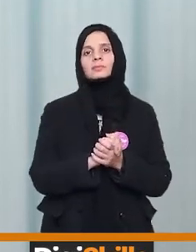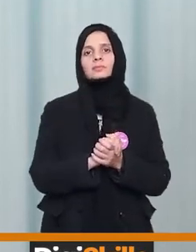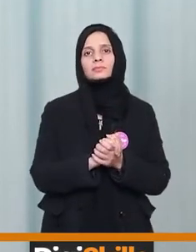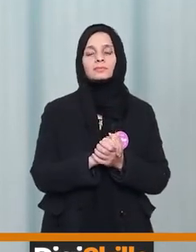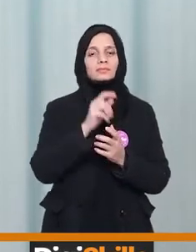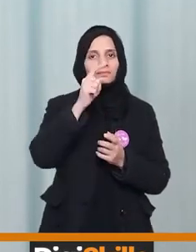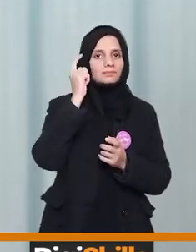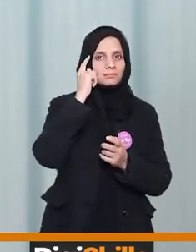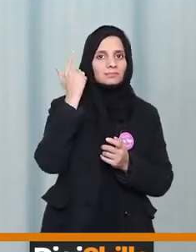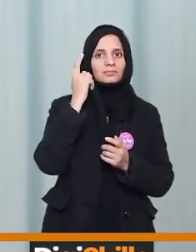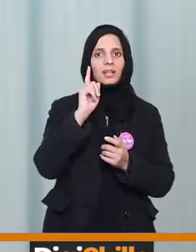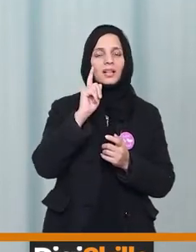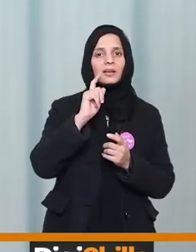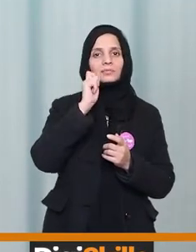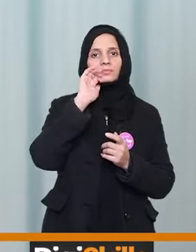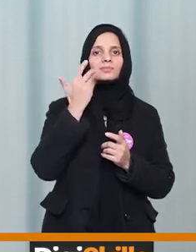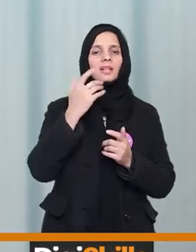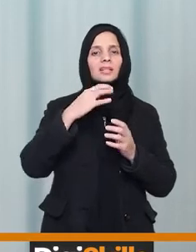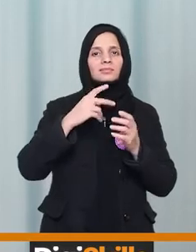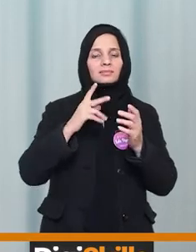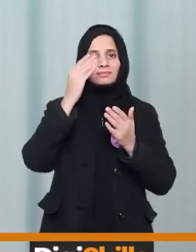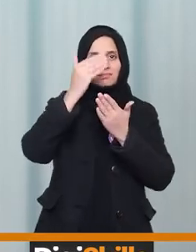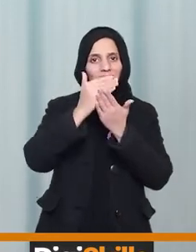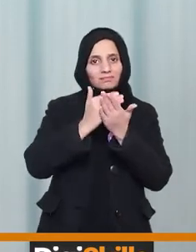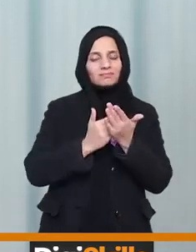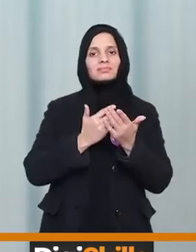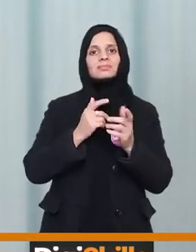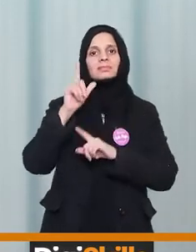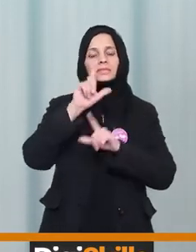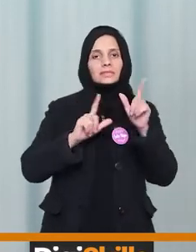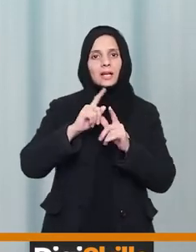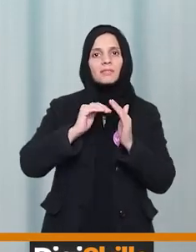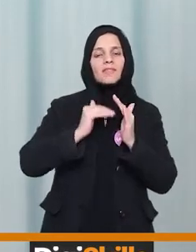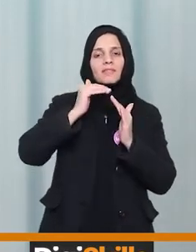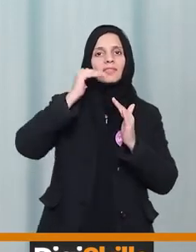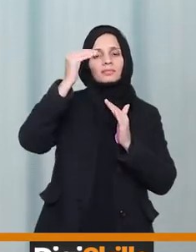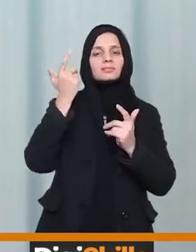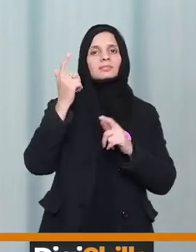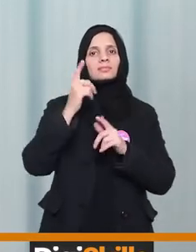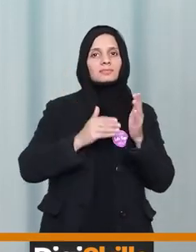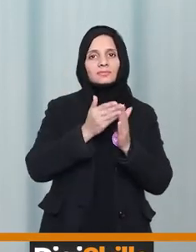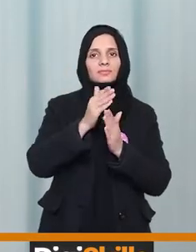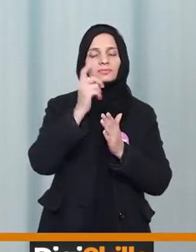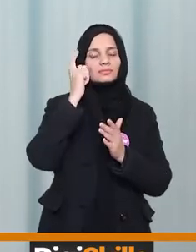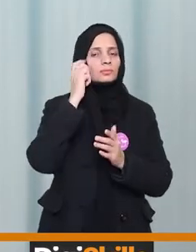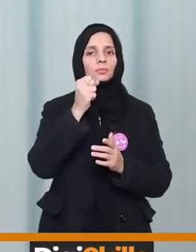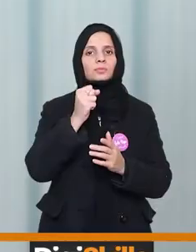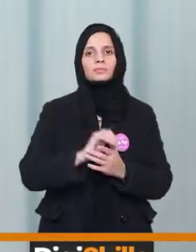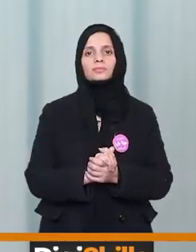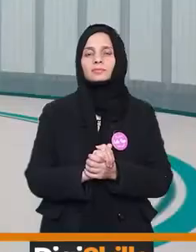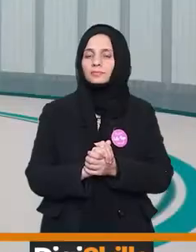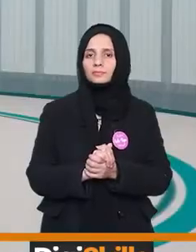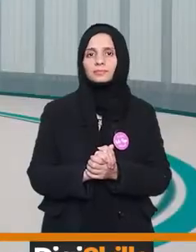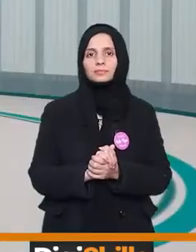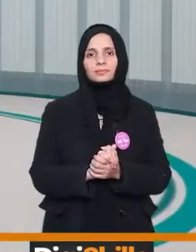نہیں رکھے ہوئے تو آپ ایک گائیڈ لائن، ایک پیٹرن، ایک سکسیس روڈ میپ کو فالو نہیں کر